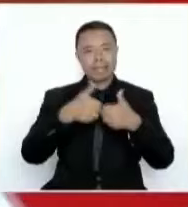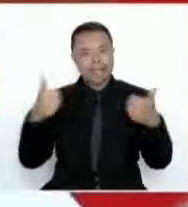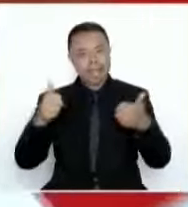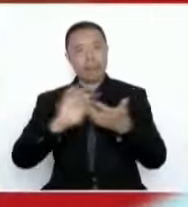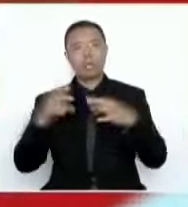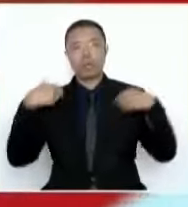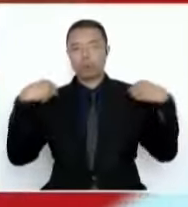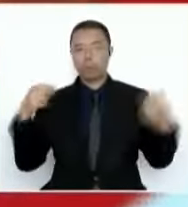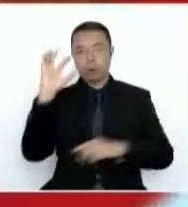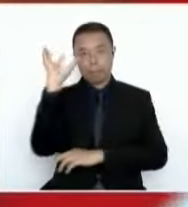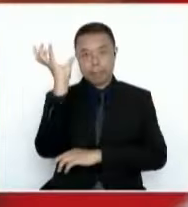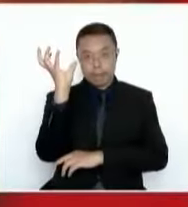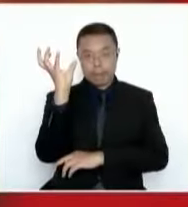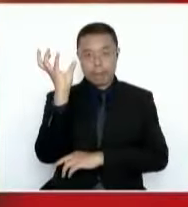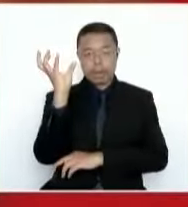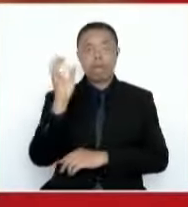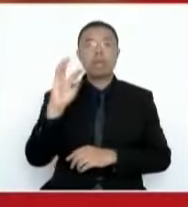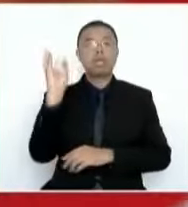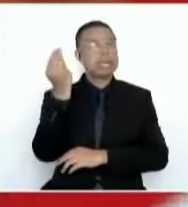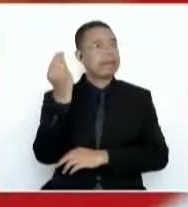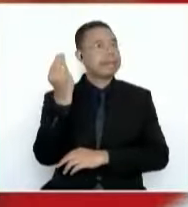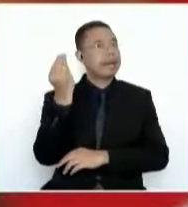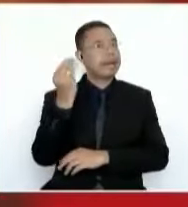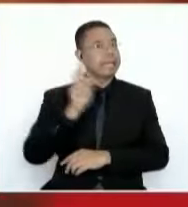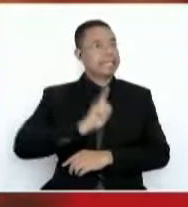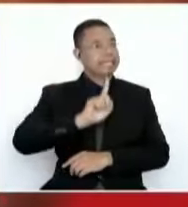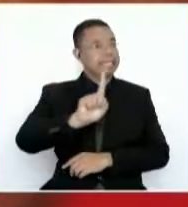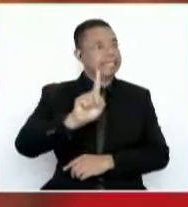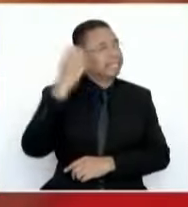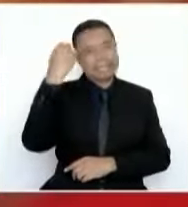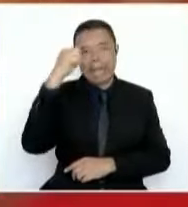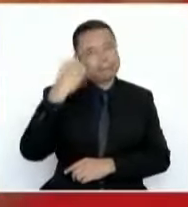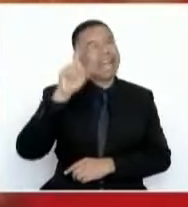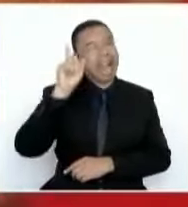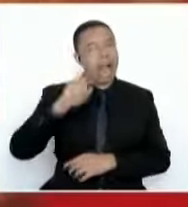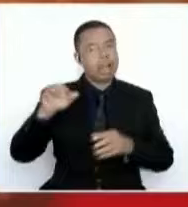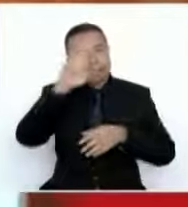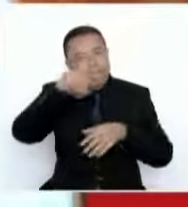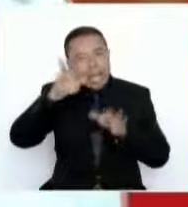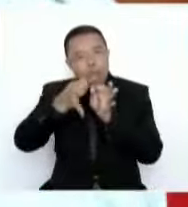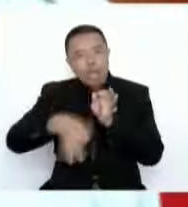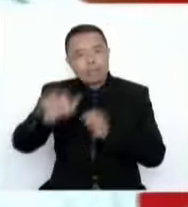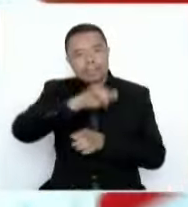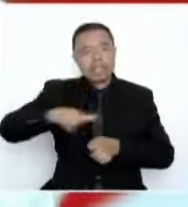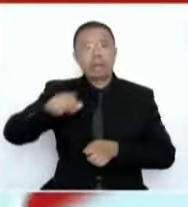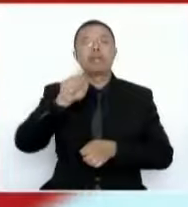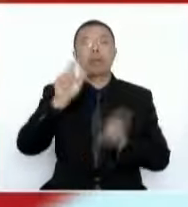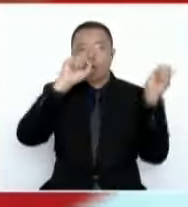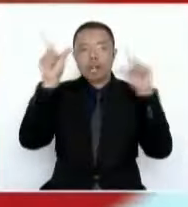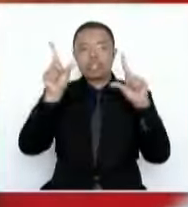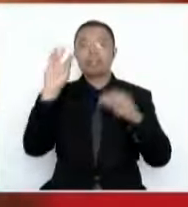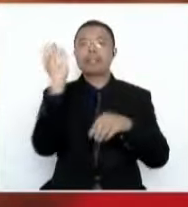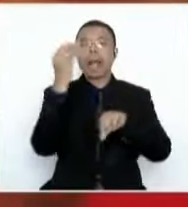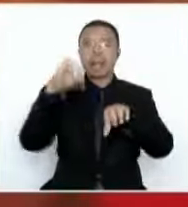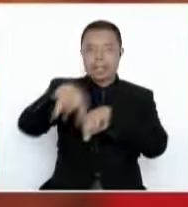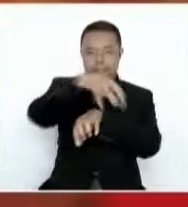gubernur banten Jakarta tidak bisa sendiri dius menyelesaikan bersama-sama Untuk itulah lahir Konsep